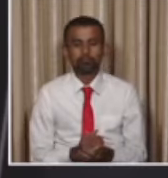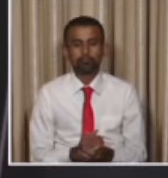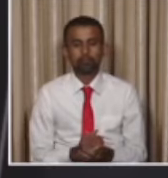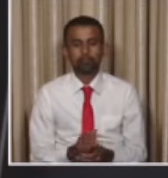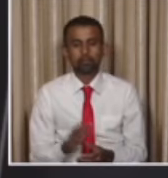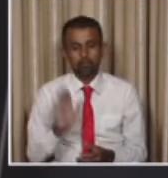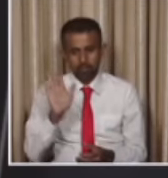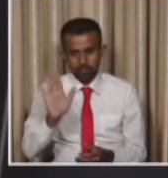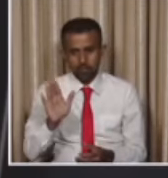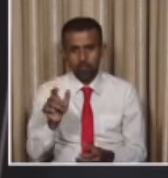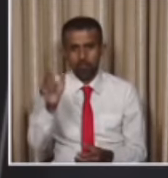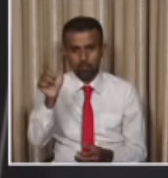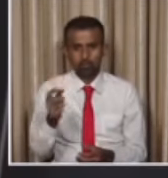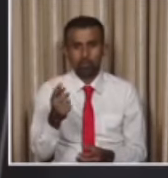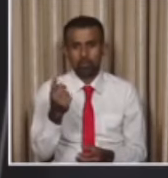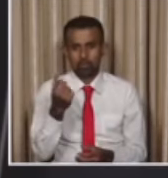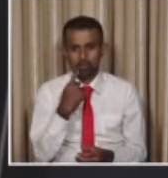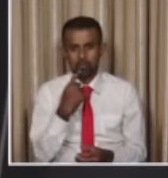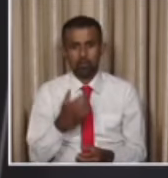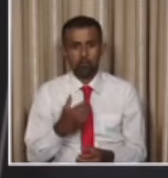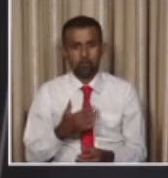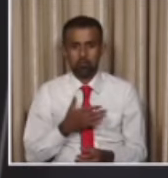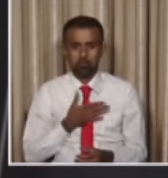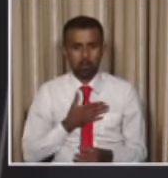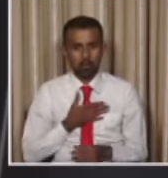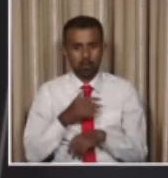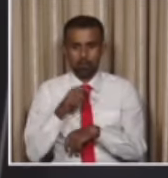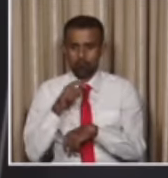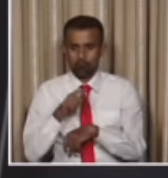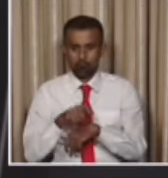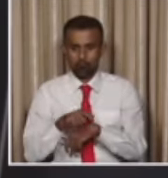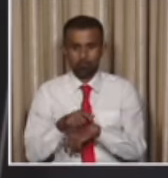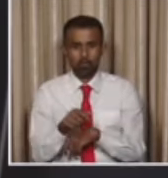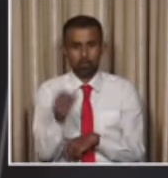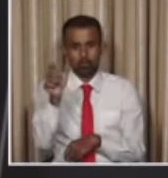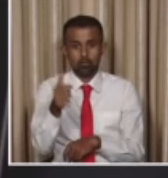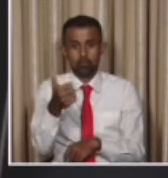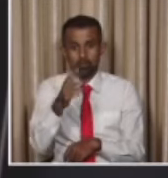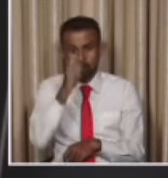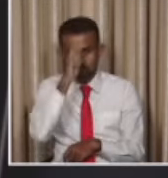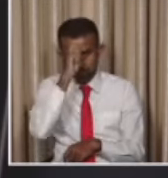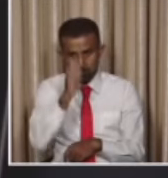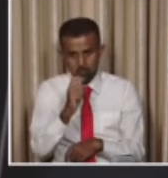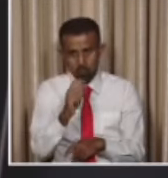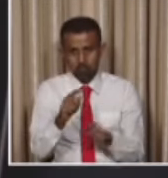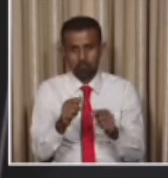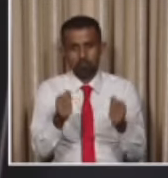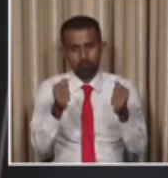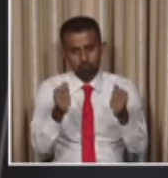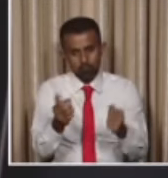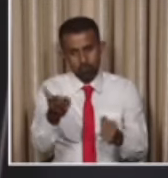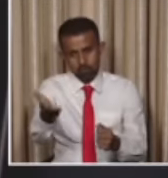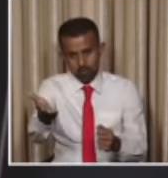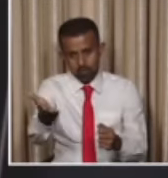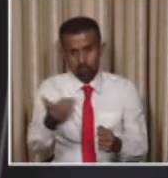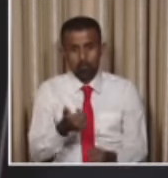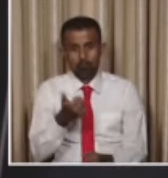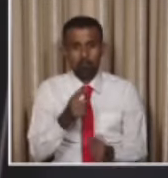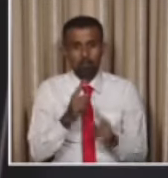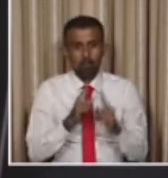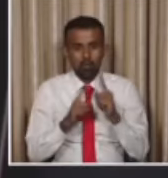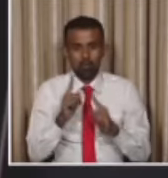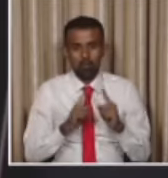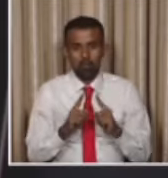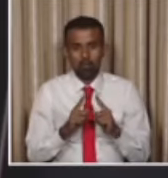ඉන්න එතුමා ගෙව්වා කියලා මේක මගේ වෙලාව. කරුණා කරලා ඔබතුමා වැදගත් මහත්යෙක් විදියට වාඩි වෙන්න. මම මේ වැදගත් කතාව කර කර ආවේ